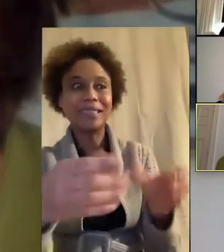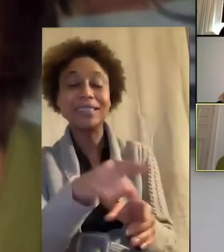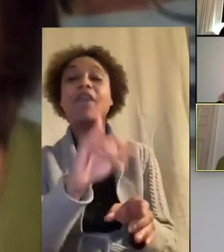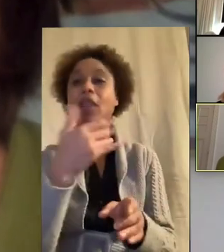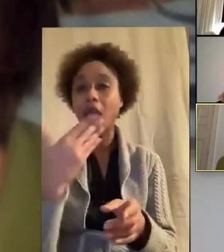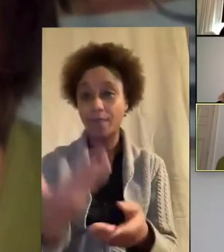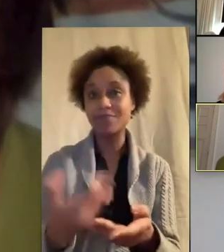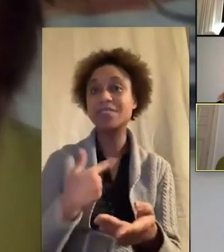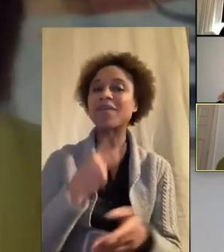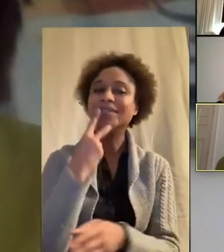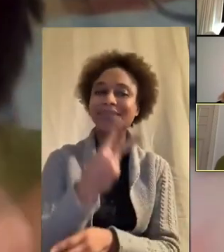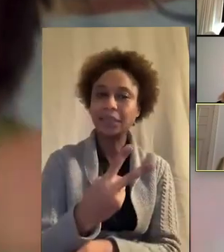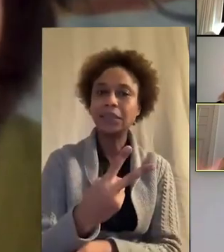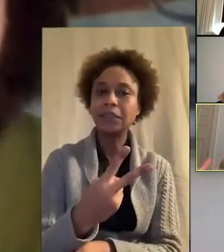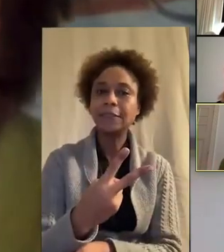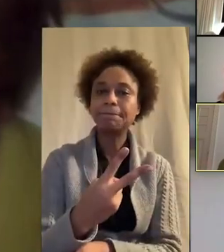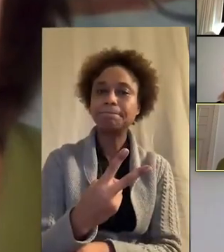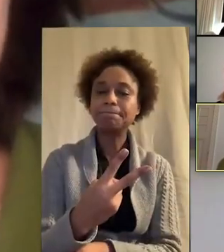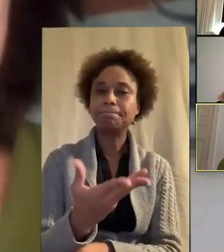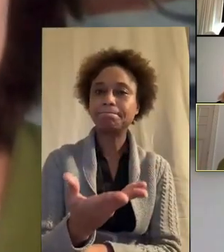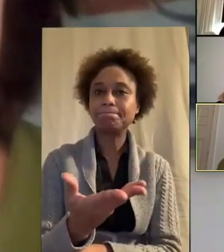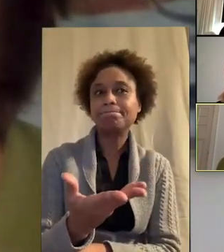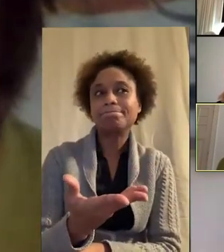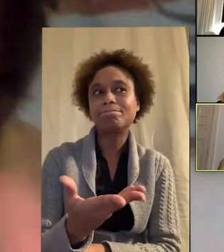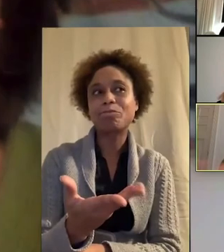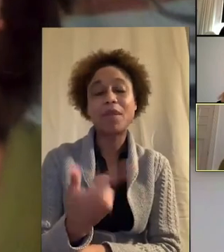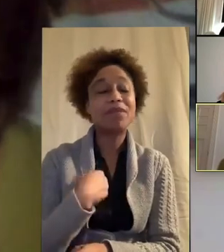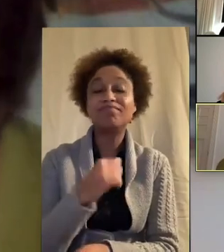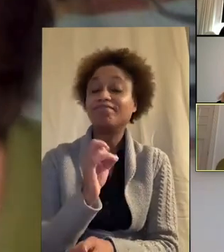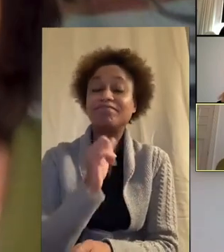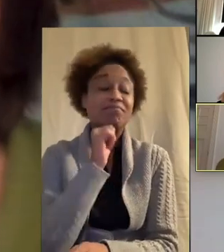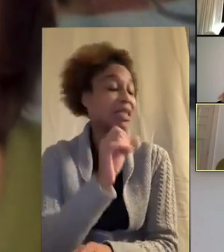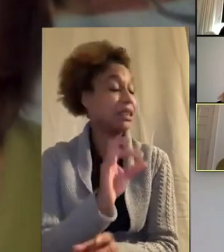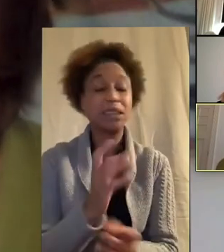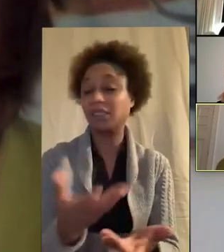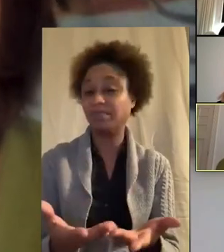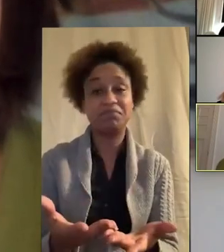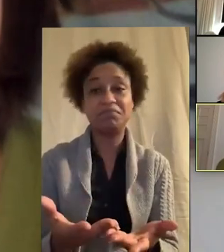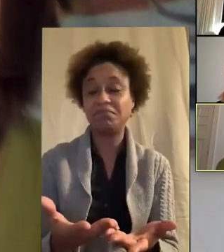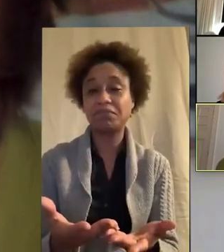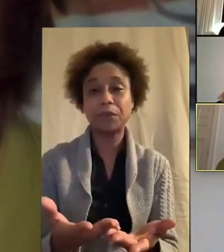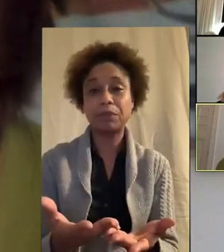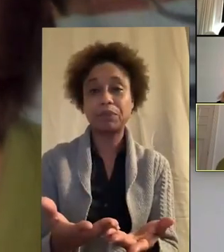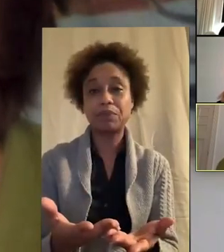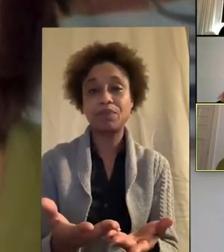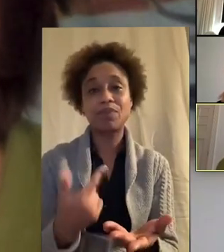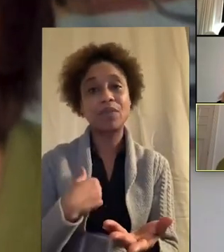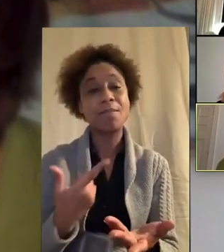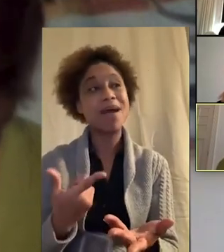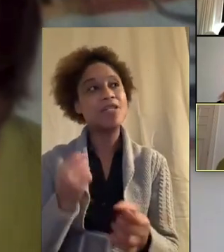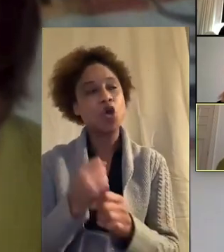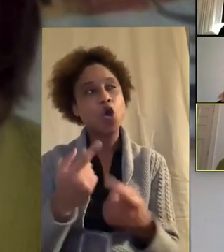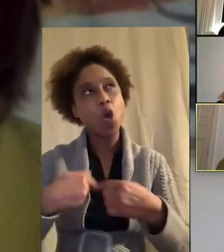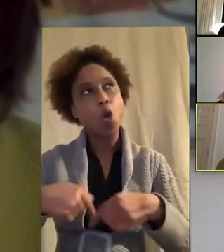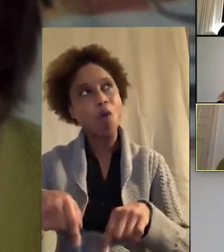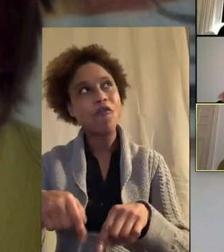nogal, denk ik, verschillende kwesties aan de hand voor verschillende soorten beperkingen. En ik denk dat er